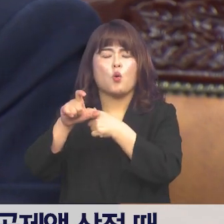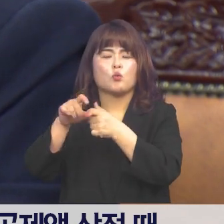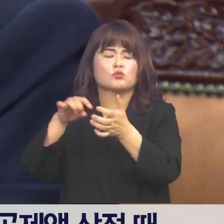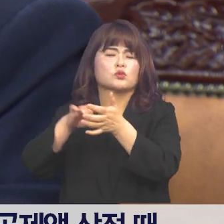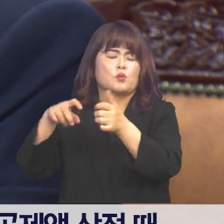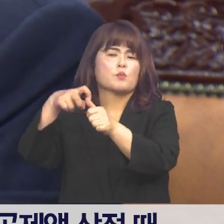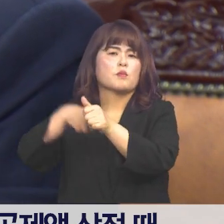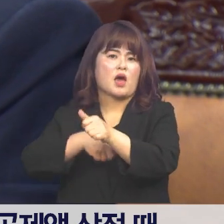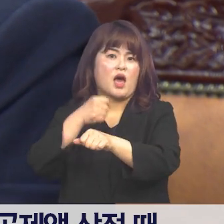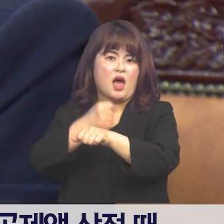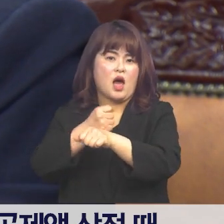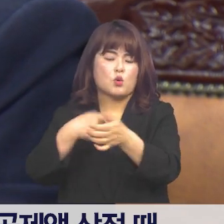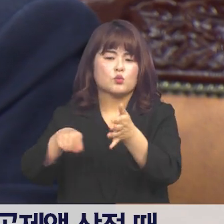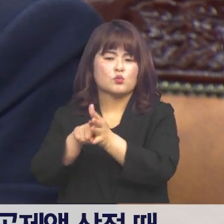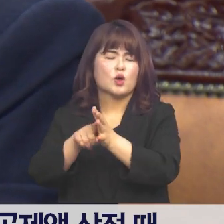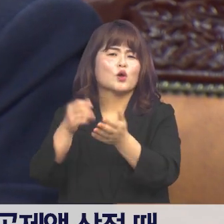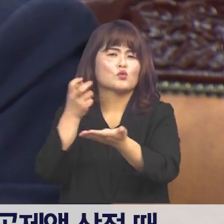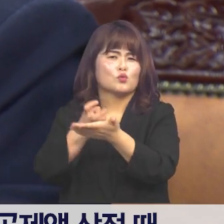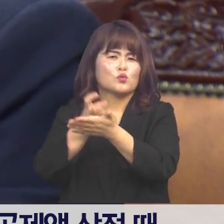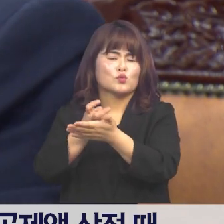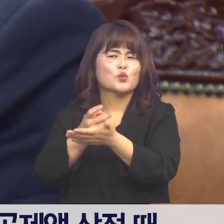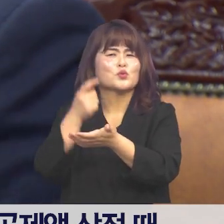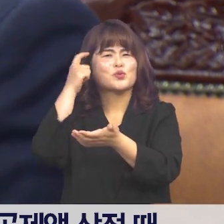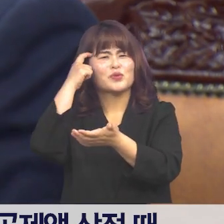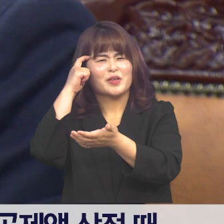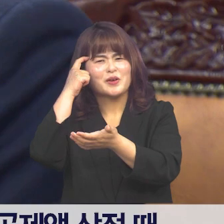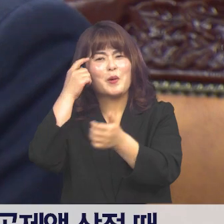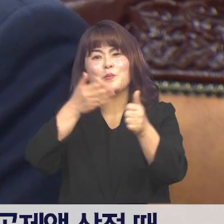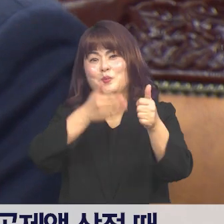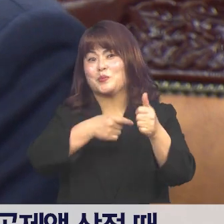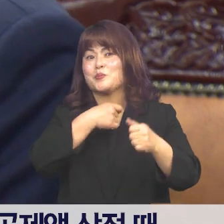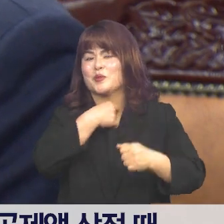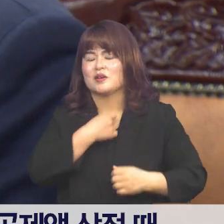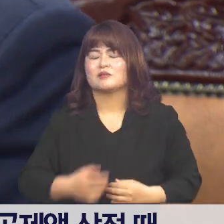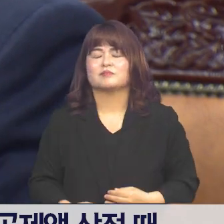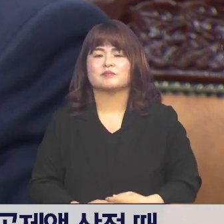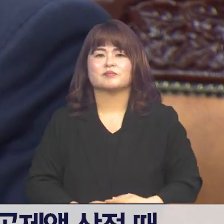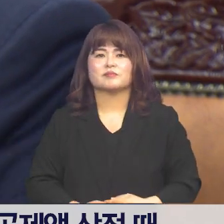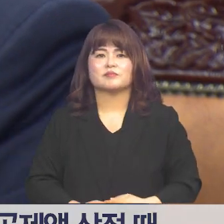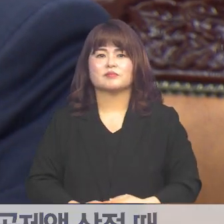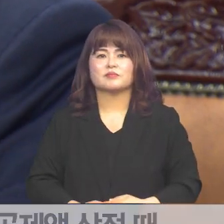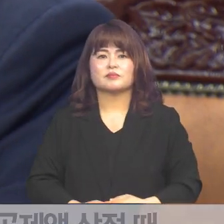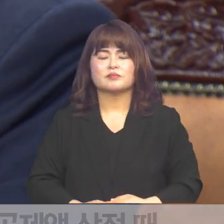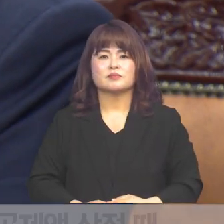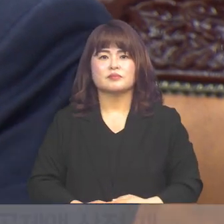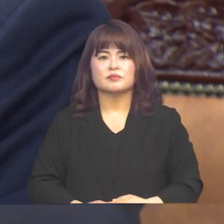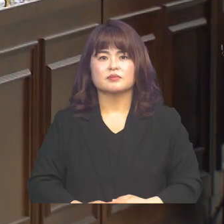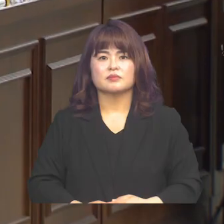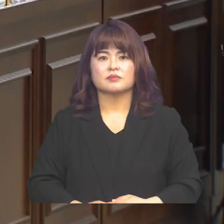추가 공제를 해줄 수 있는 규정도 좀 검토를 해주시면 좋겠습니다.